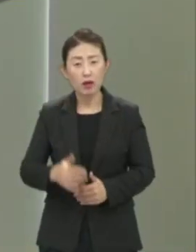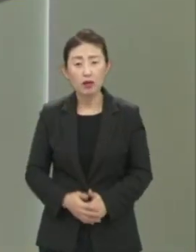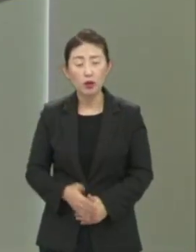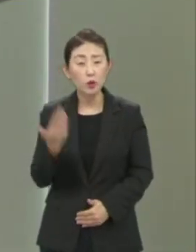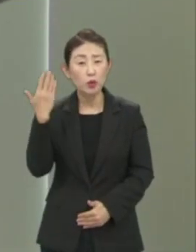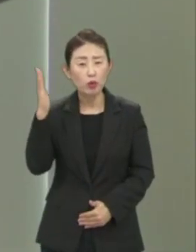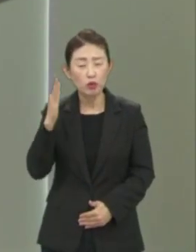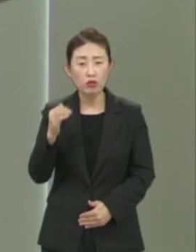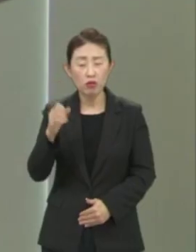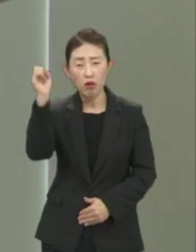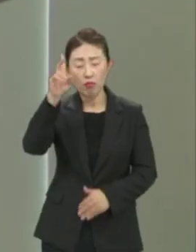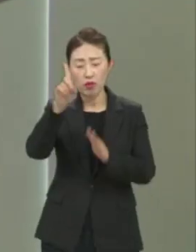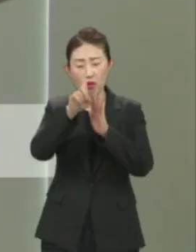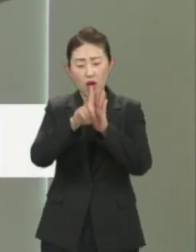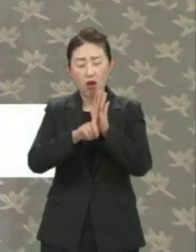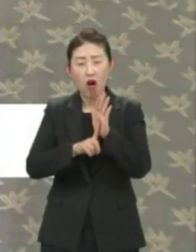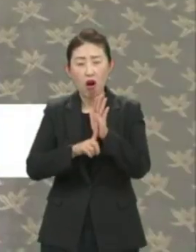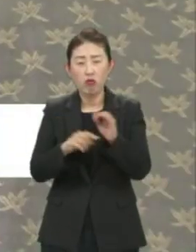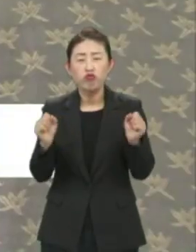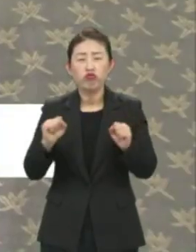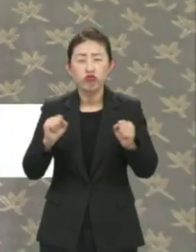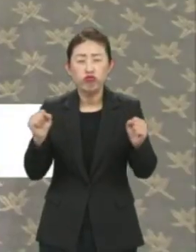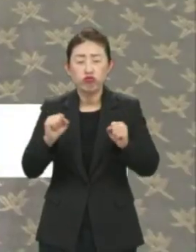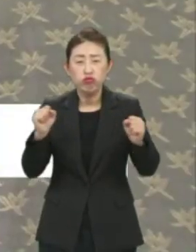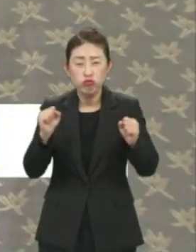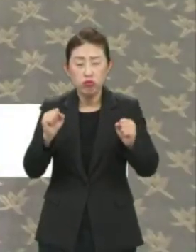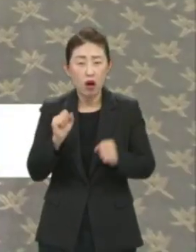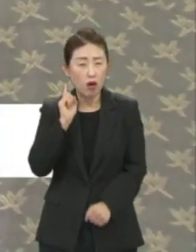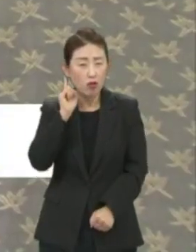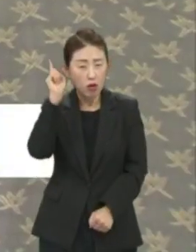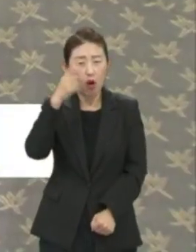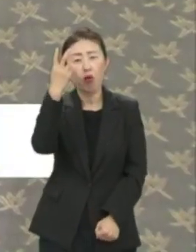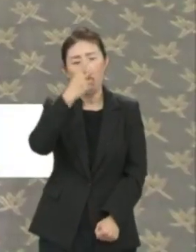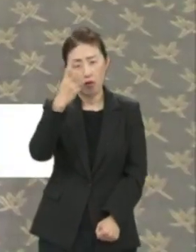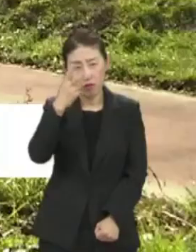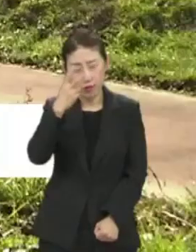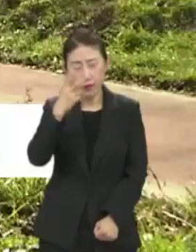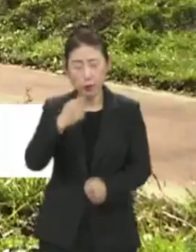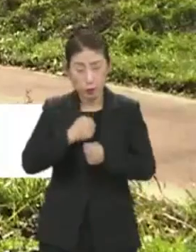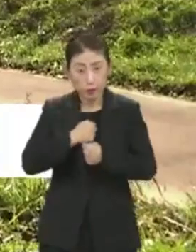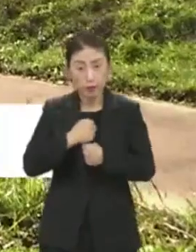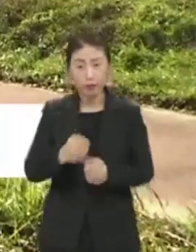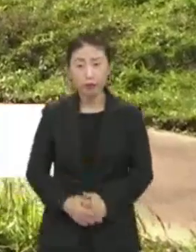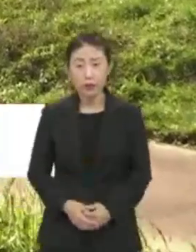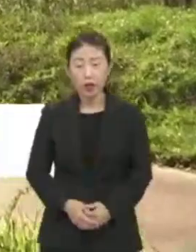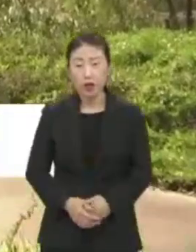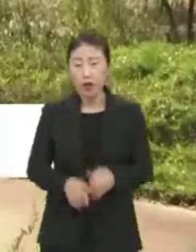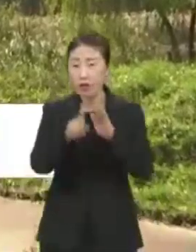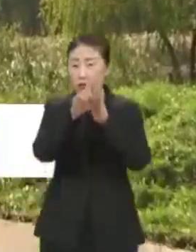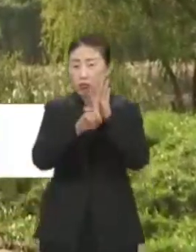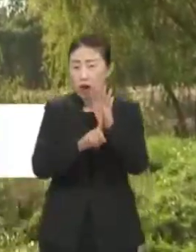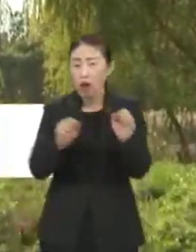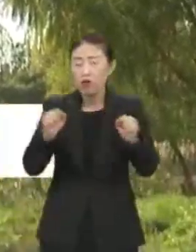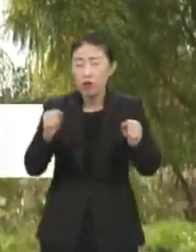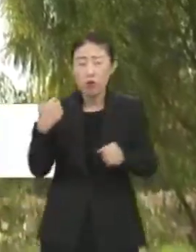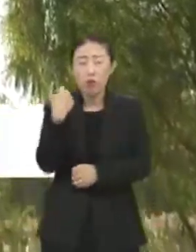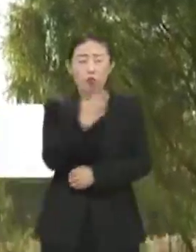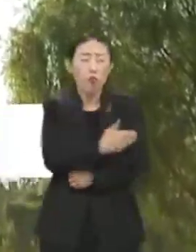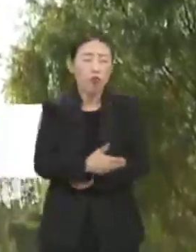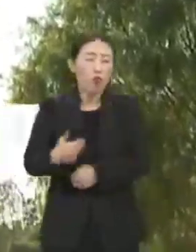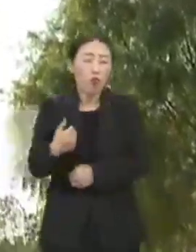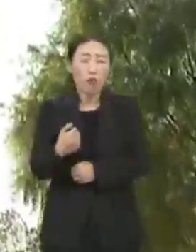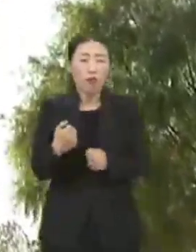최근 기온이 급격하게 내려가면서 혈압 관리에도 비상이 걸렸습니다. 기온이 낮아지면 체온이 떨어지는